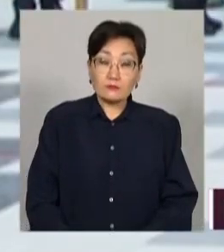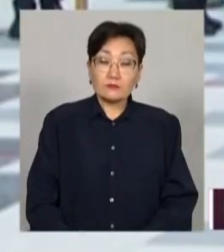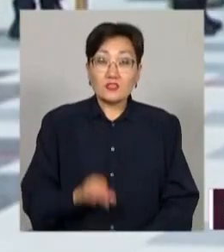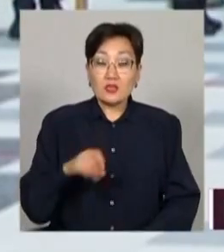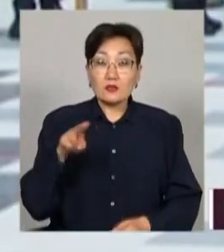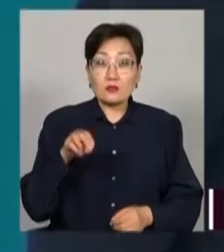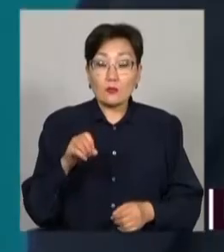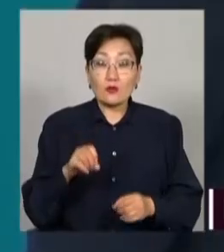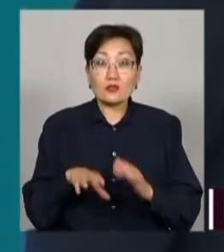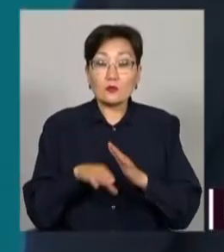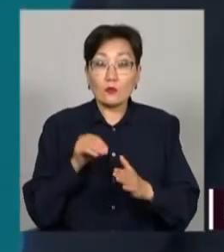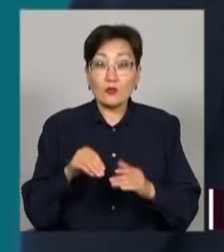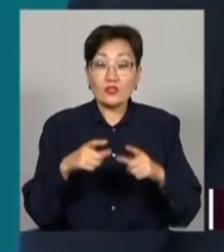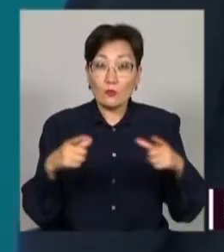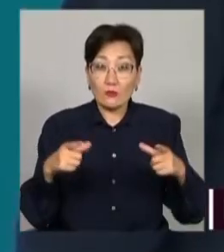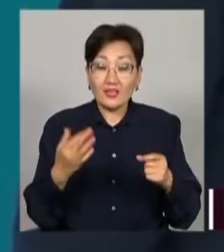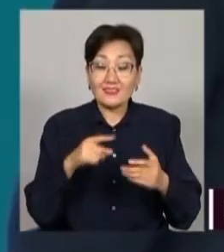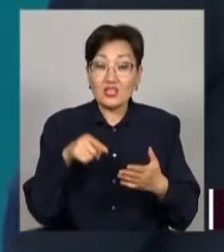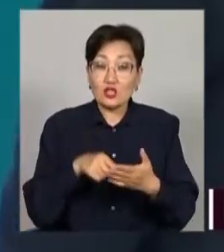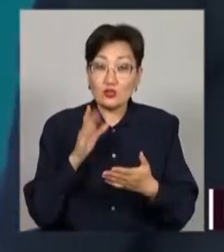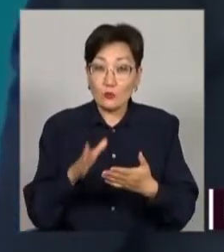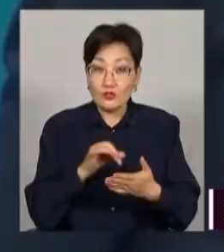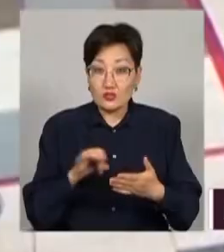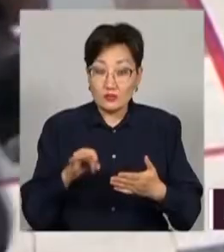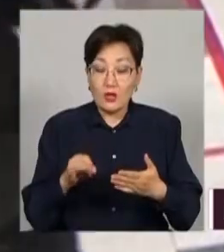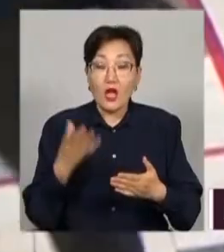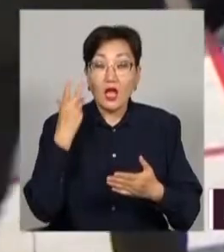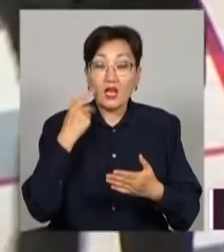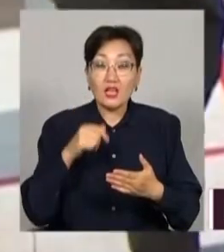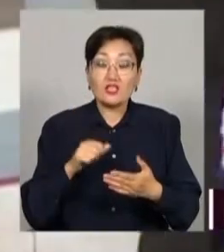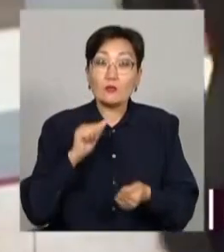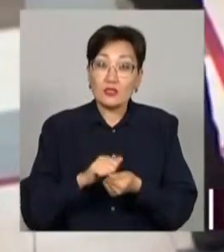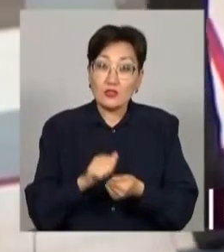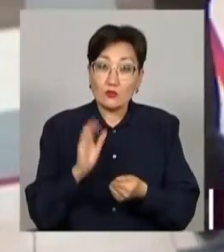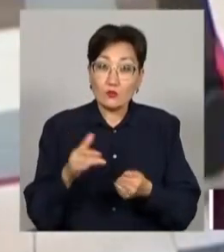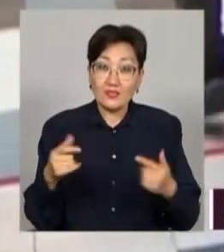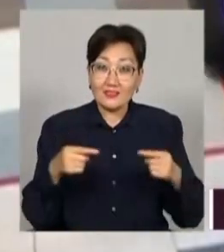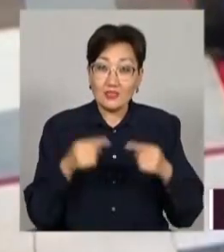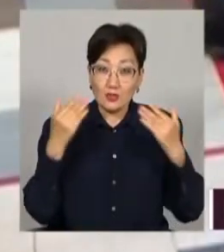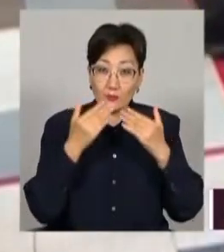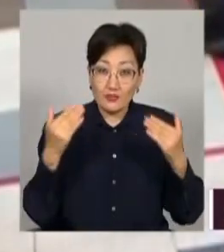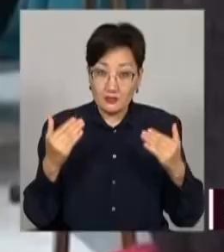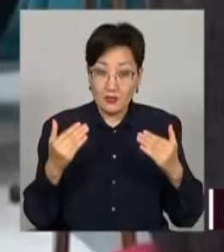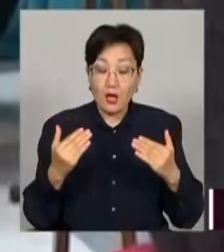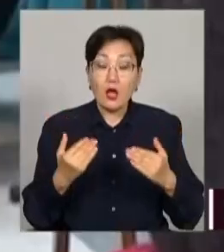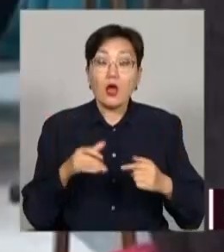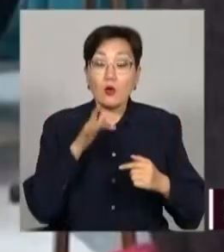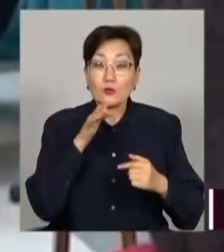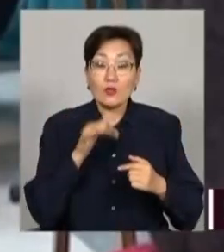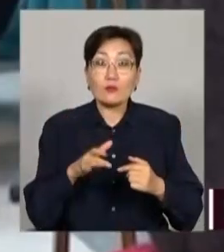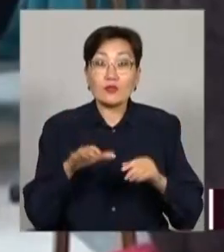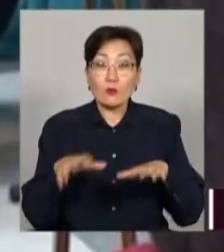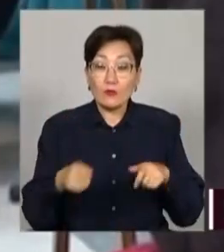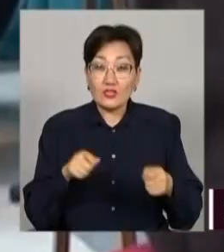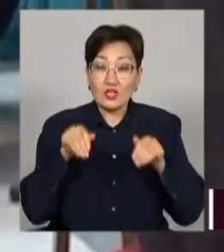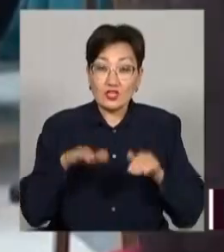Сонымен қатар, мәжілісте бюллетенде қанша сұрақ болатыны және ол қашан шығатыны әлі нақты белгісіз екені айтылды. Уақыты президенттің